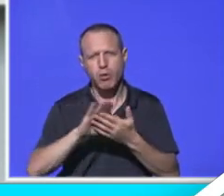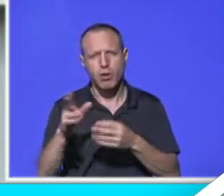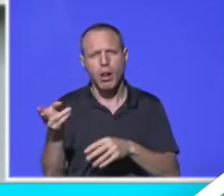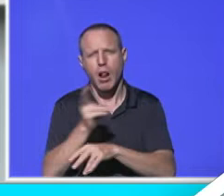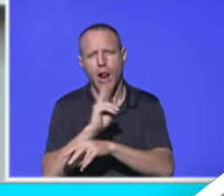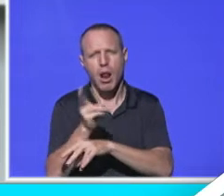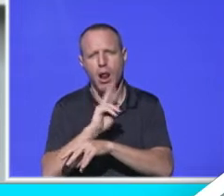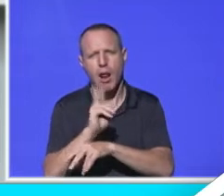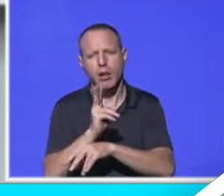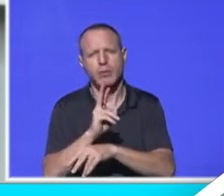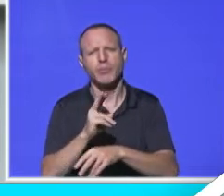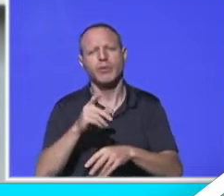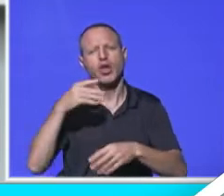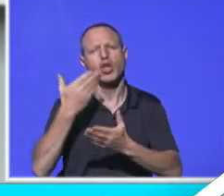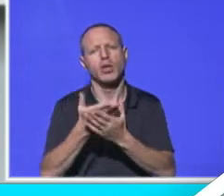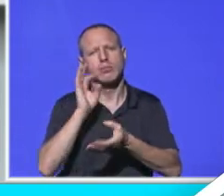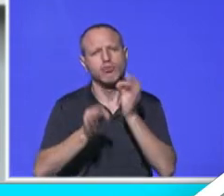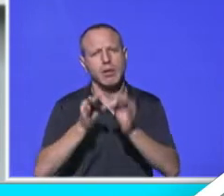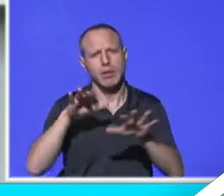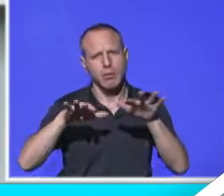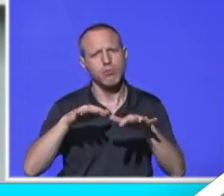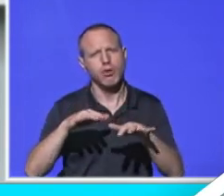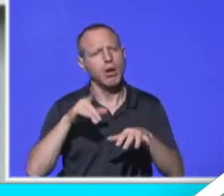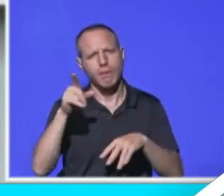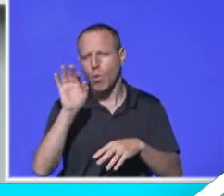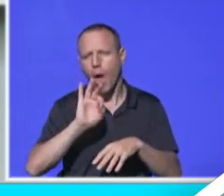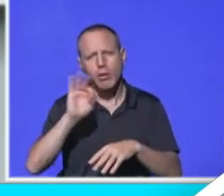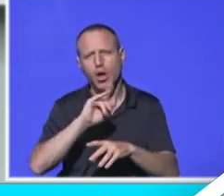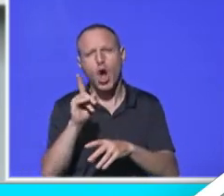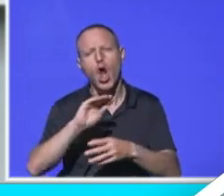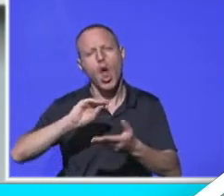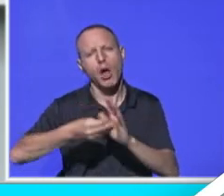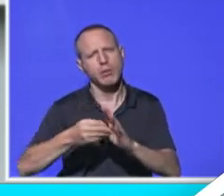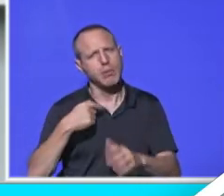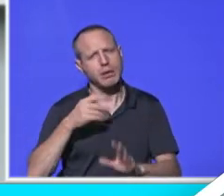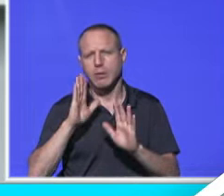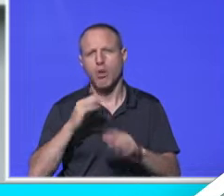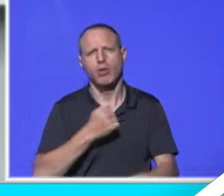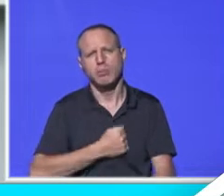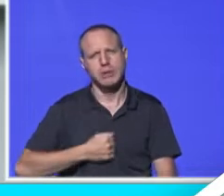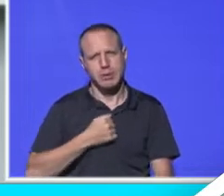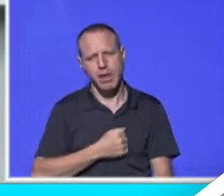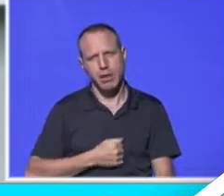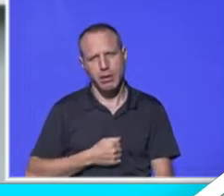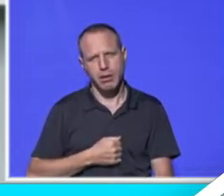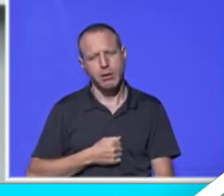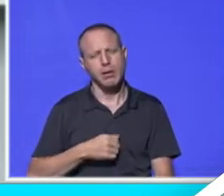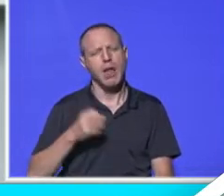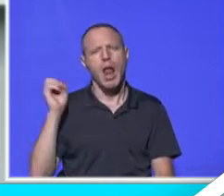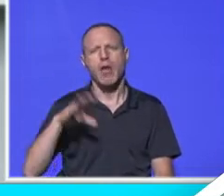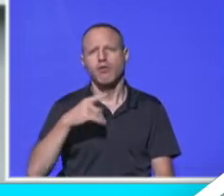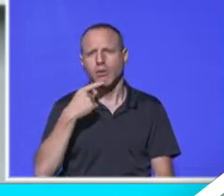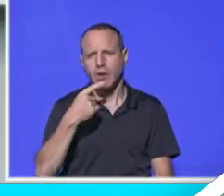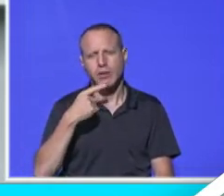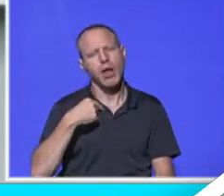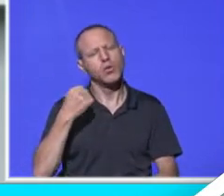המשפטי לממשלה, בלך ובו, ועדיין לא חתם. אני מאוד מצטערת לבוא ולהגיד, אנחנו עושים את